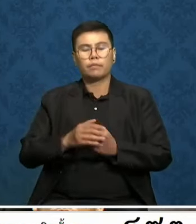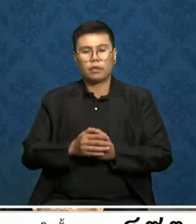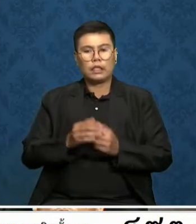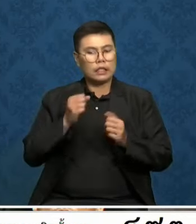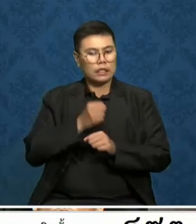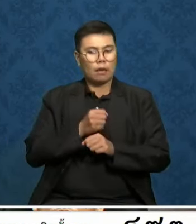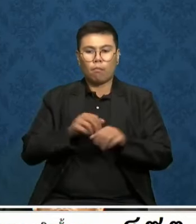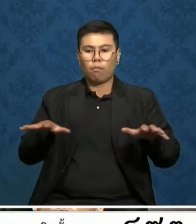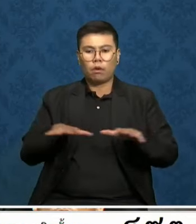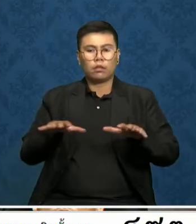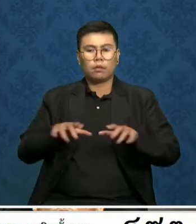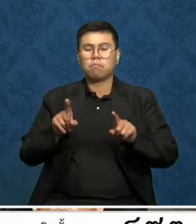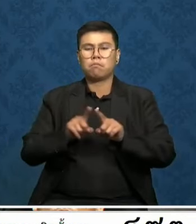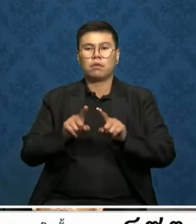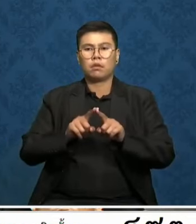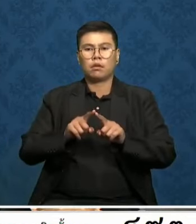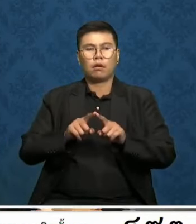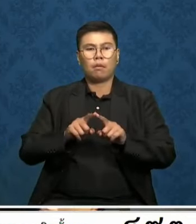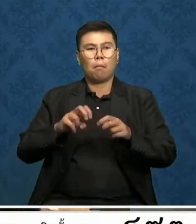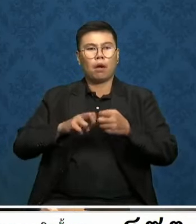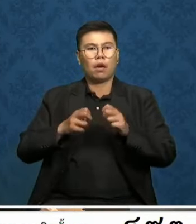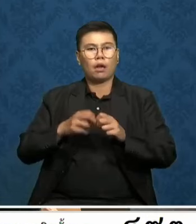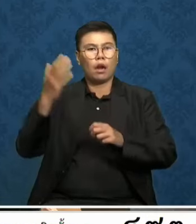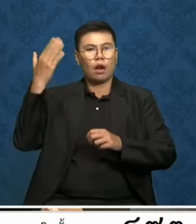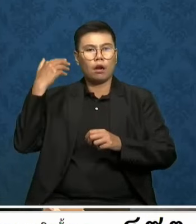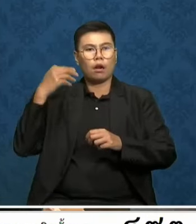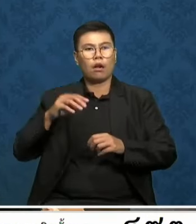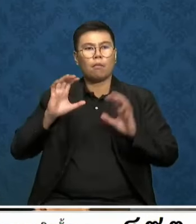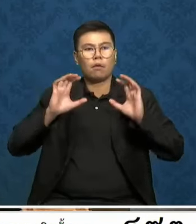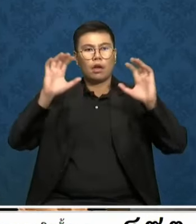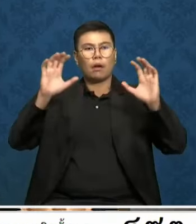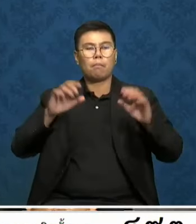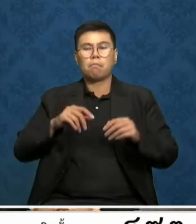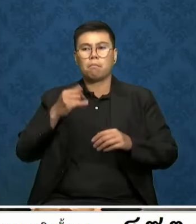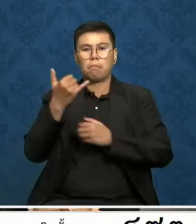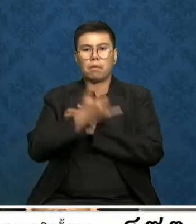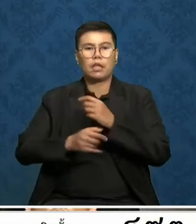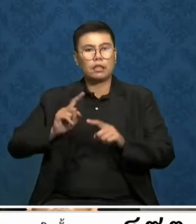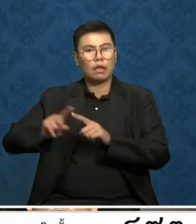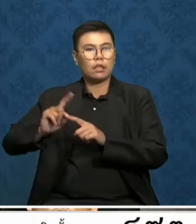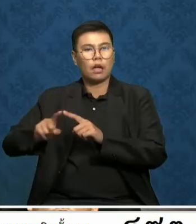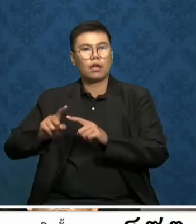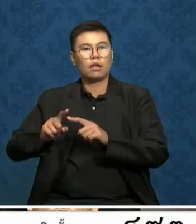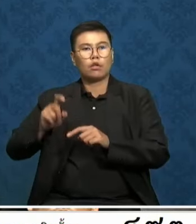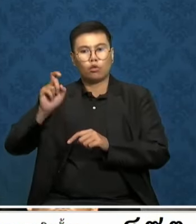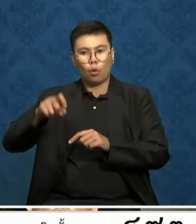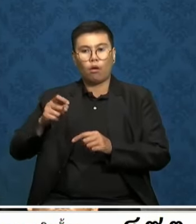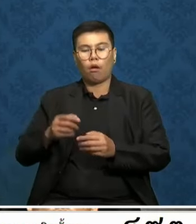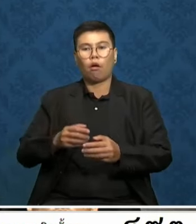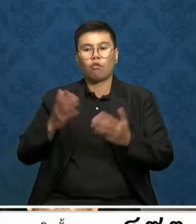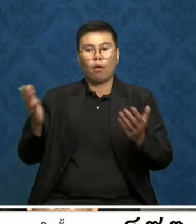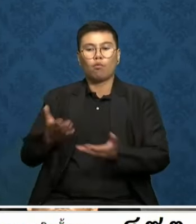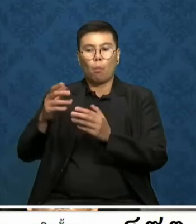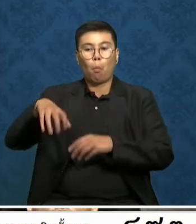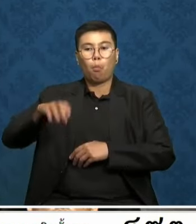ทั่วไปอยู่แล้วดูวิกฤตใหญ่ๆครับบางครั้งรัฐบาลหลายประเทศนะครับไม่ใช่เฉพาะประเทศไทยก็ต้องมาอุ้มบริษัทใหญ่ใช่ไหมครับเพ